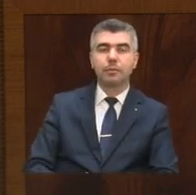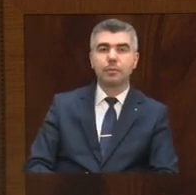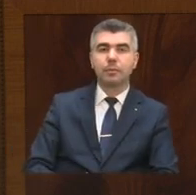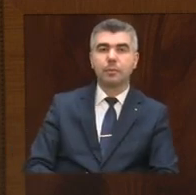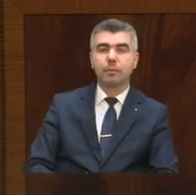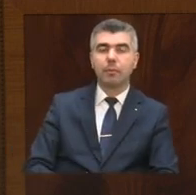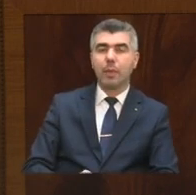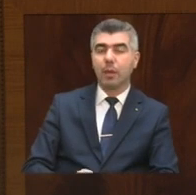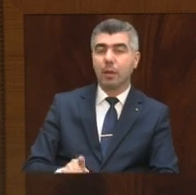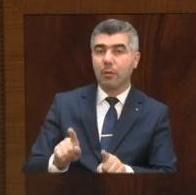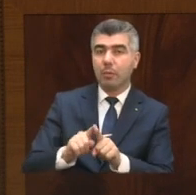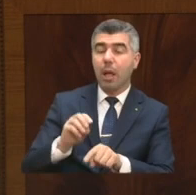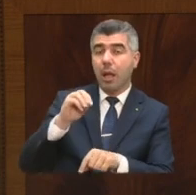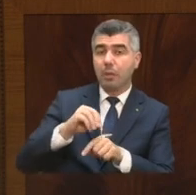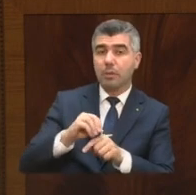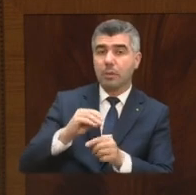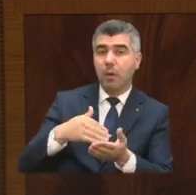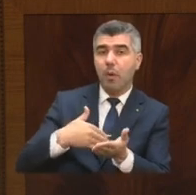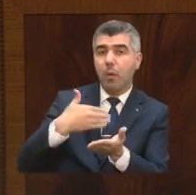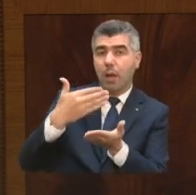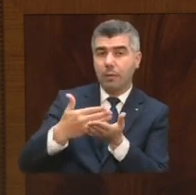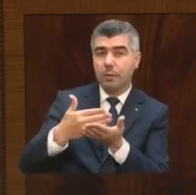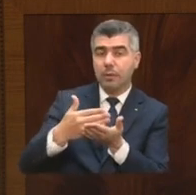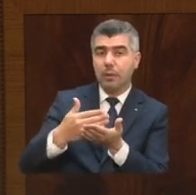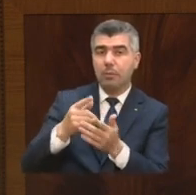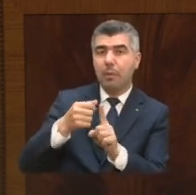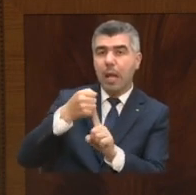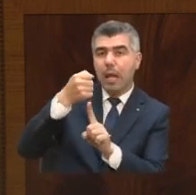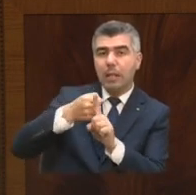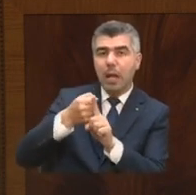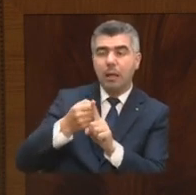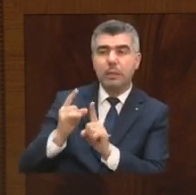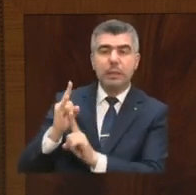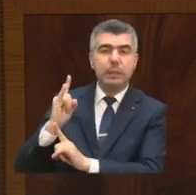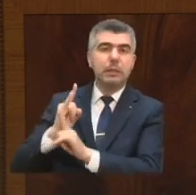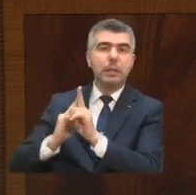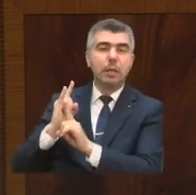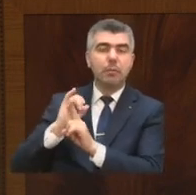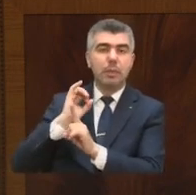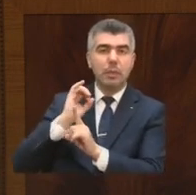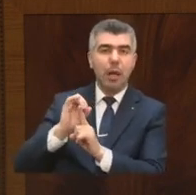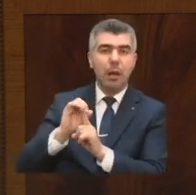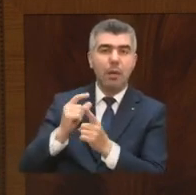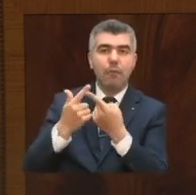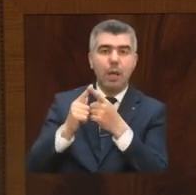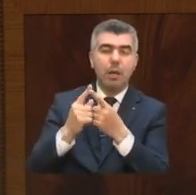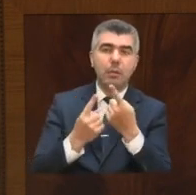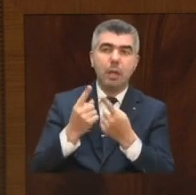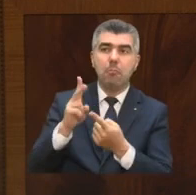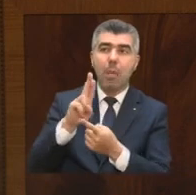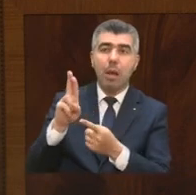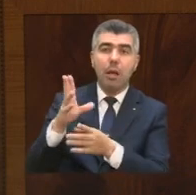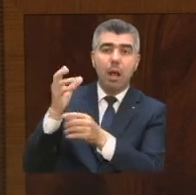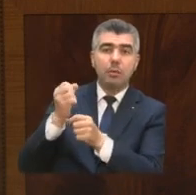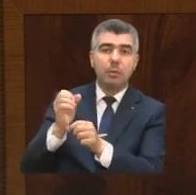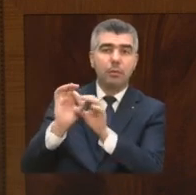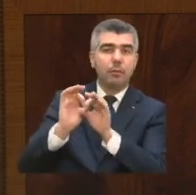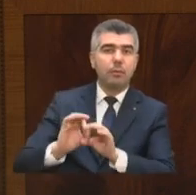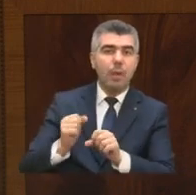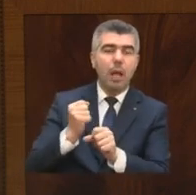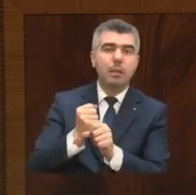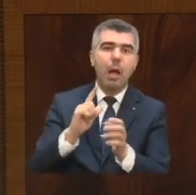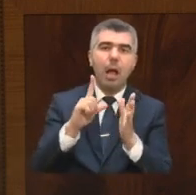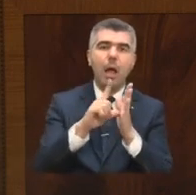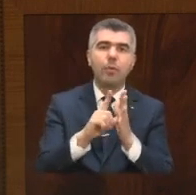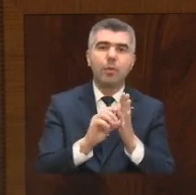اخترتم ام اخترتم القطع مع التراكم الاصلاحي ضدا على التوجيهات الملكيه والاشتغاله خارج